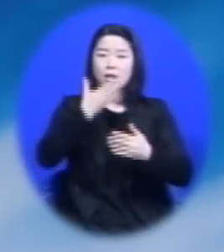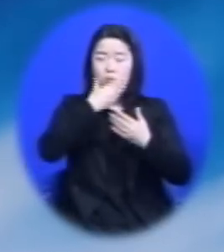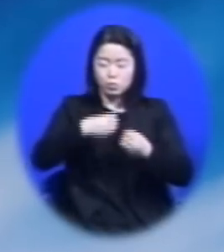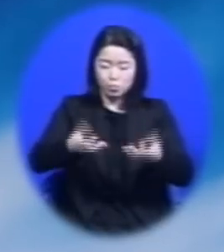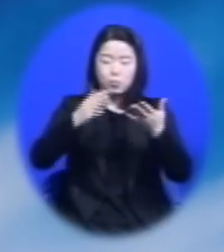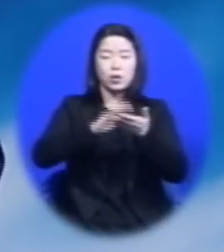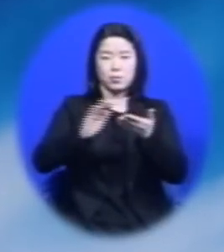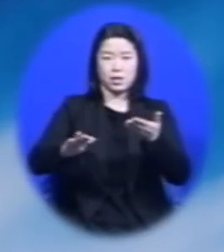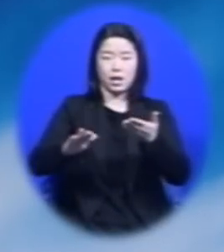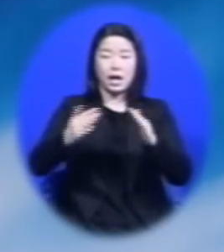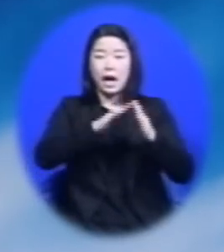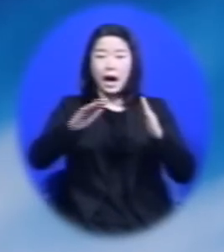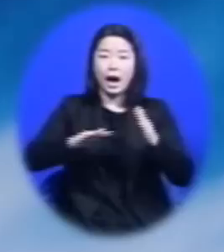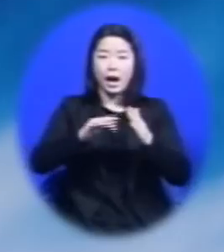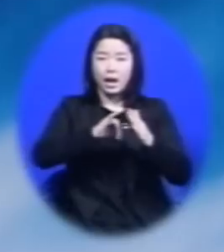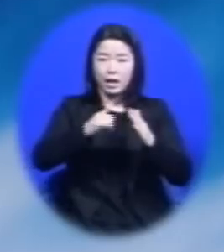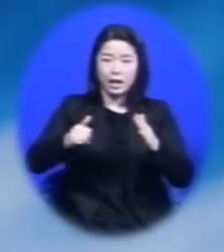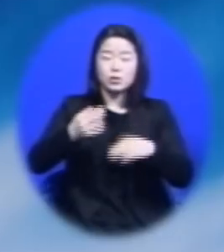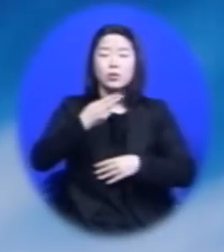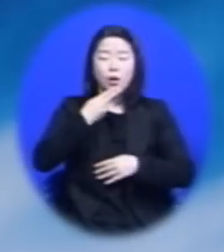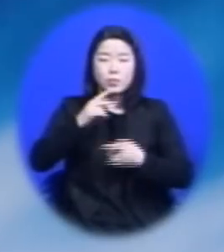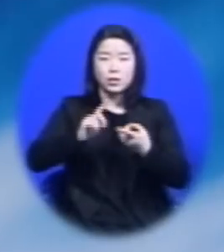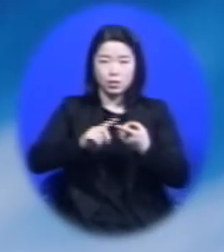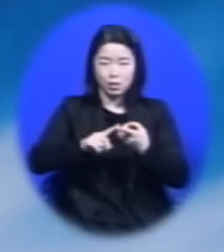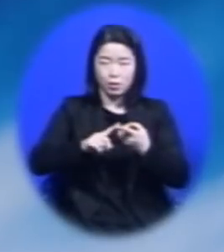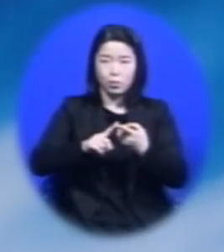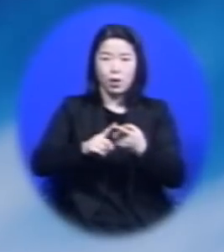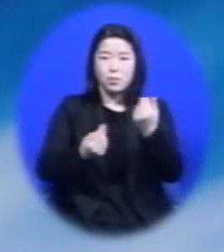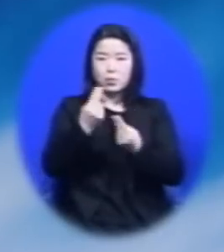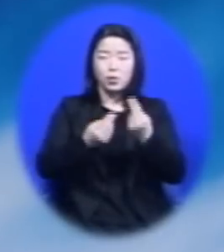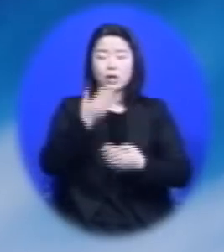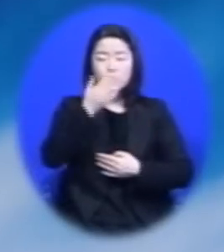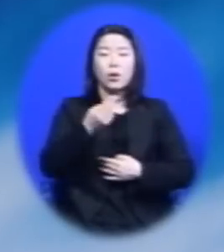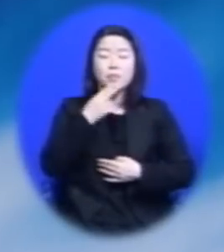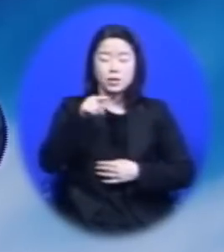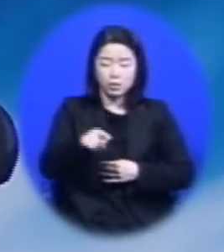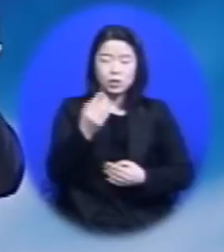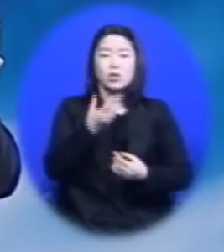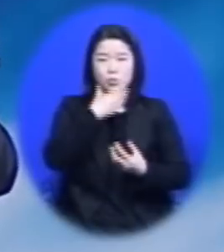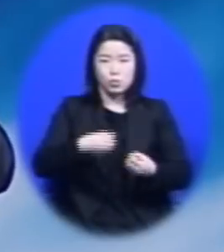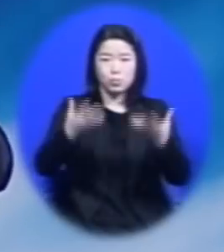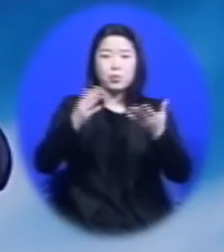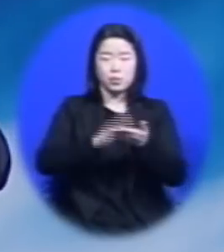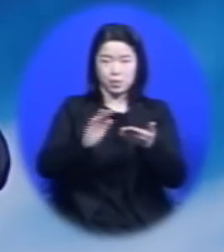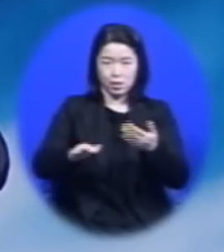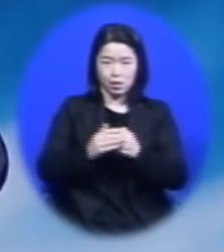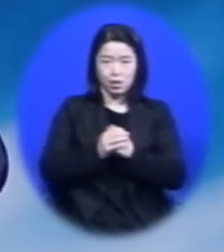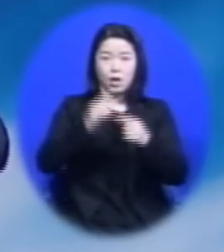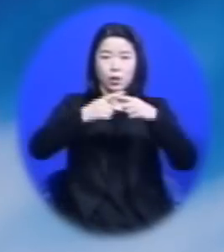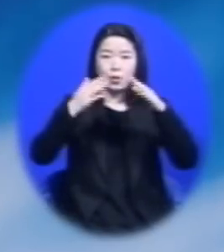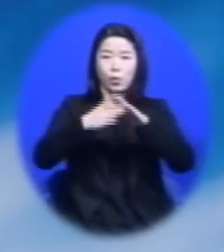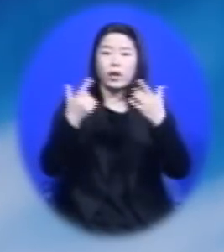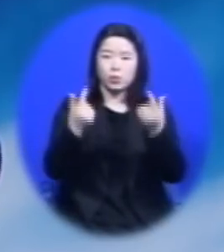축복입니다 가족이 없는 거하고 비교할 수가 없는 것이 가족의 축복이 아아 교회도 꼭 같습니다